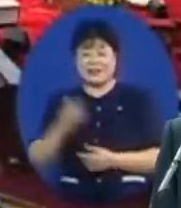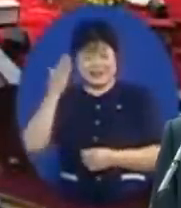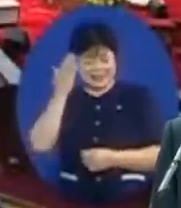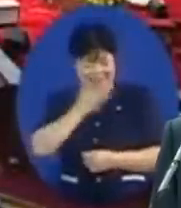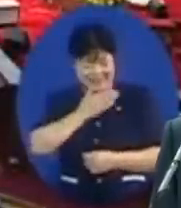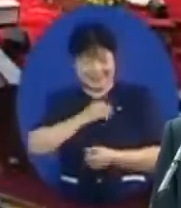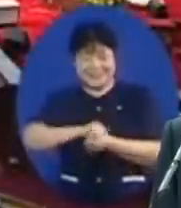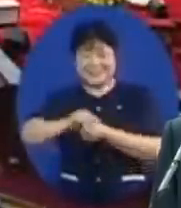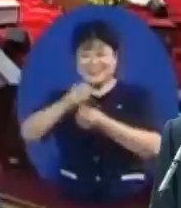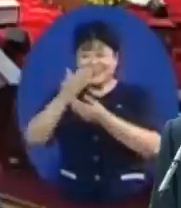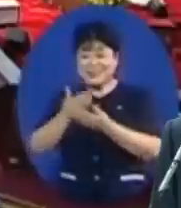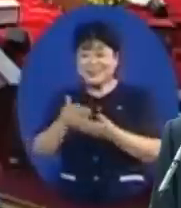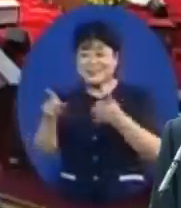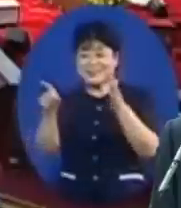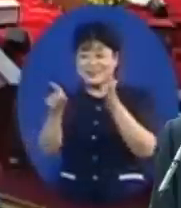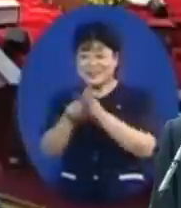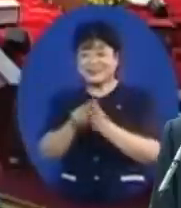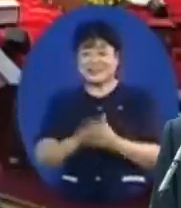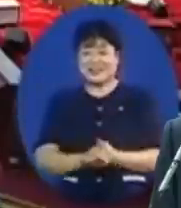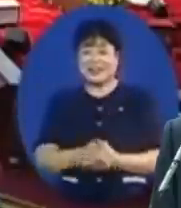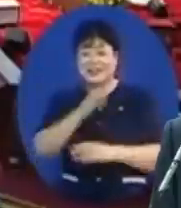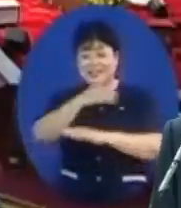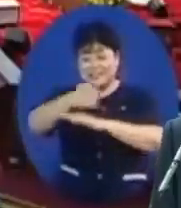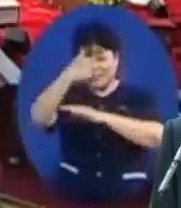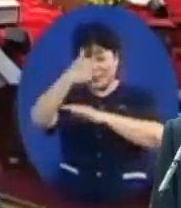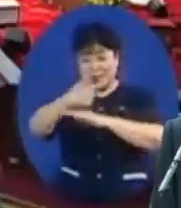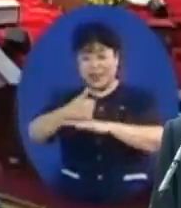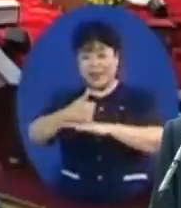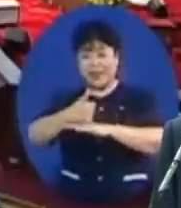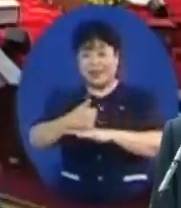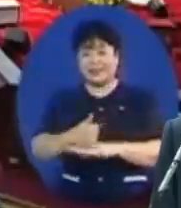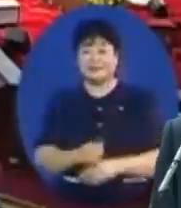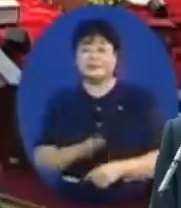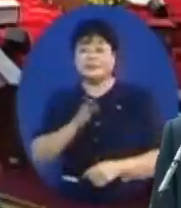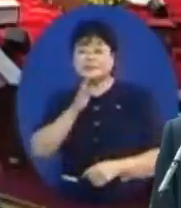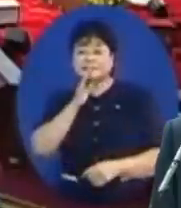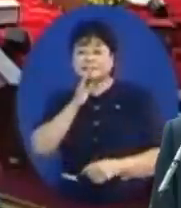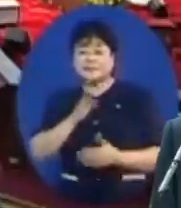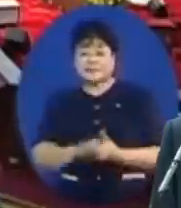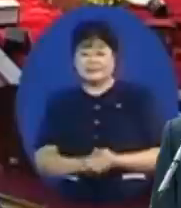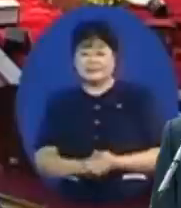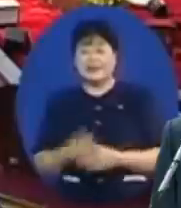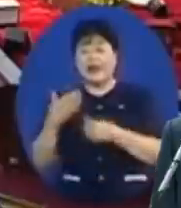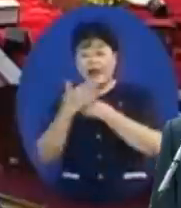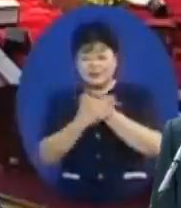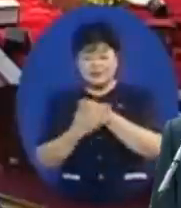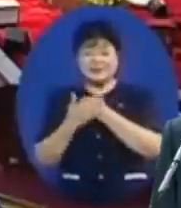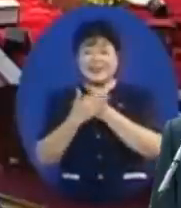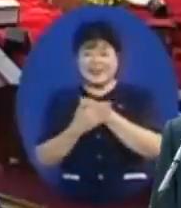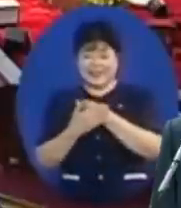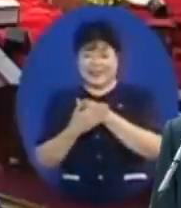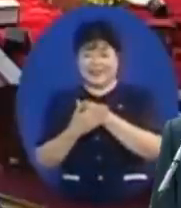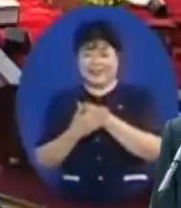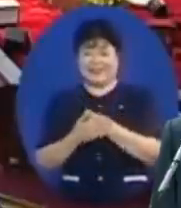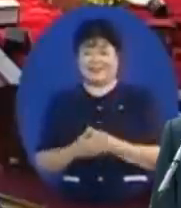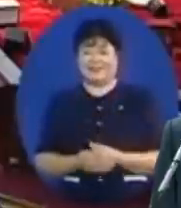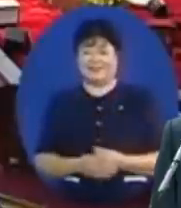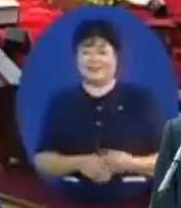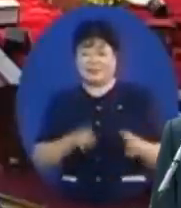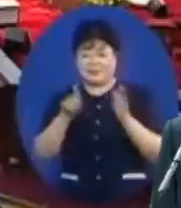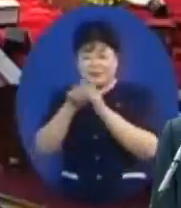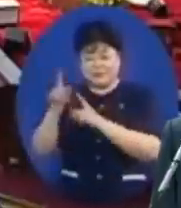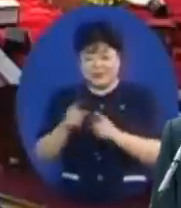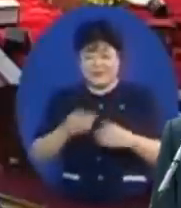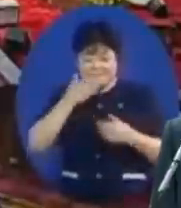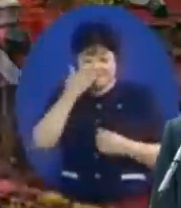깨끗이 씻어지는 것입니다. 그리스도의 절대적인 은혜에 의해서 우리는 신앙생활을 계속할